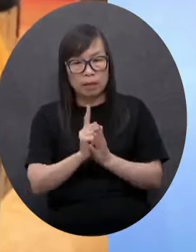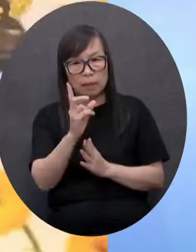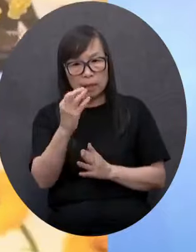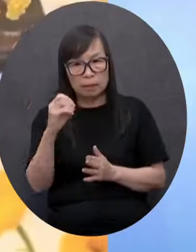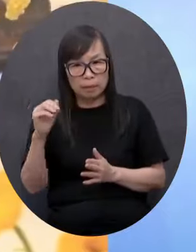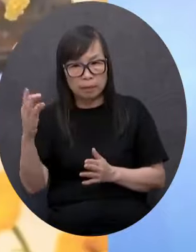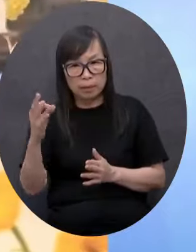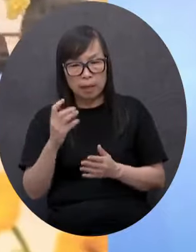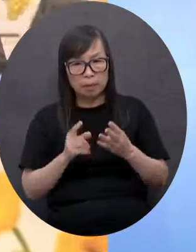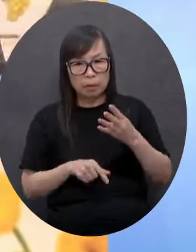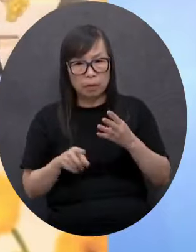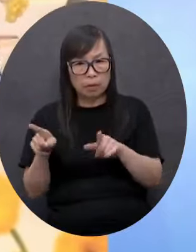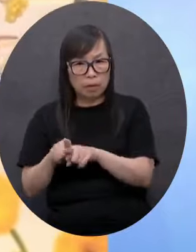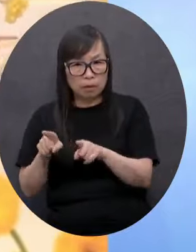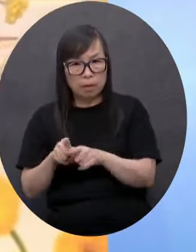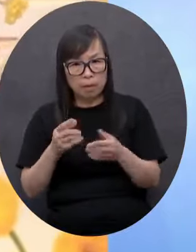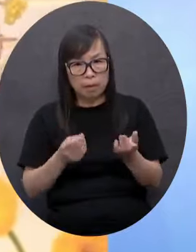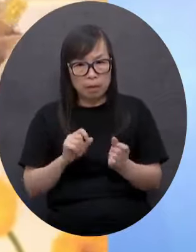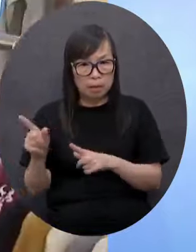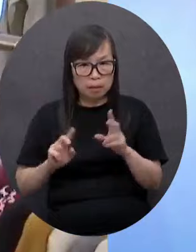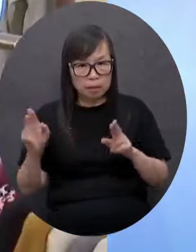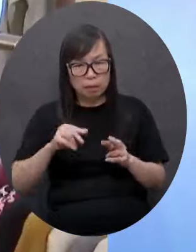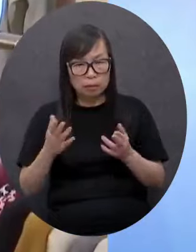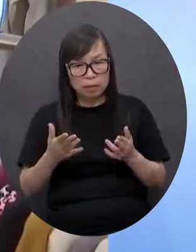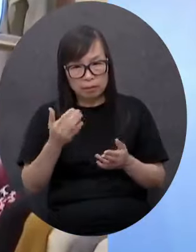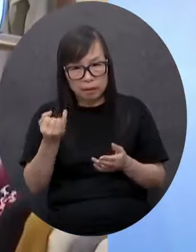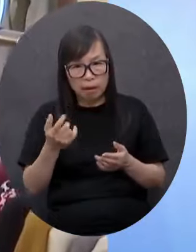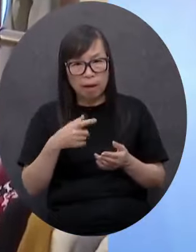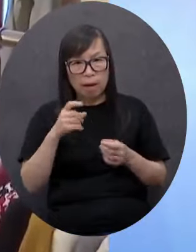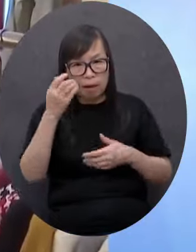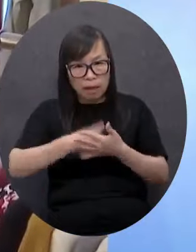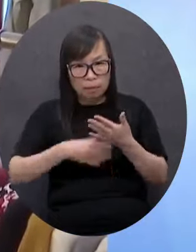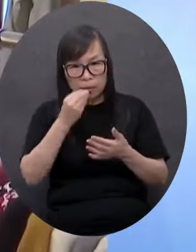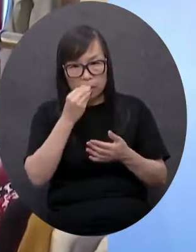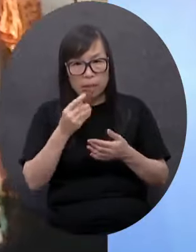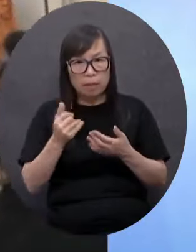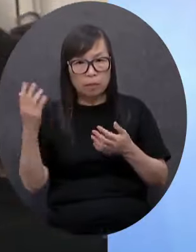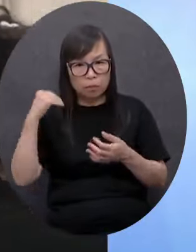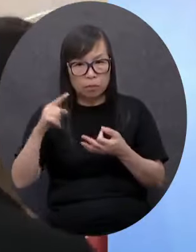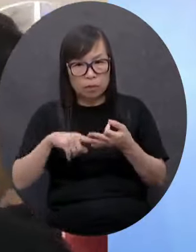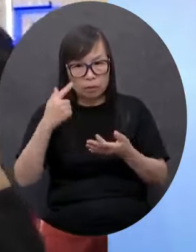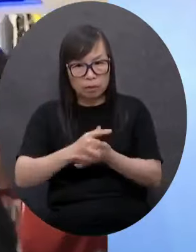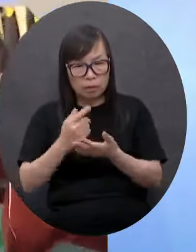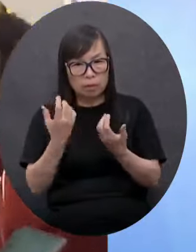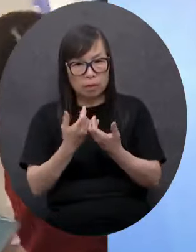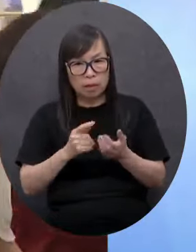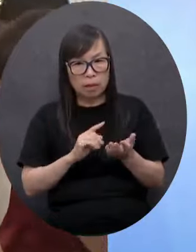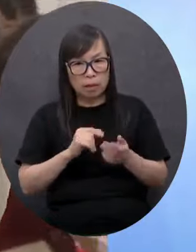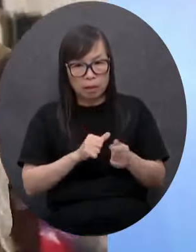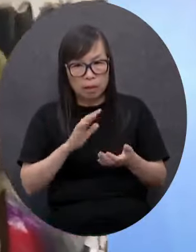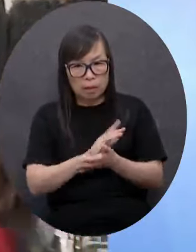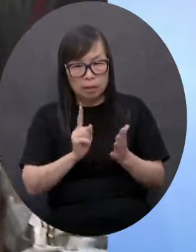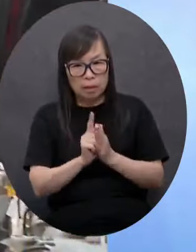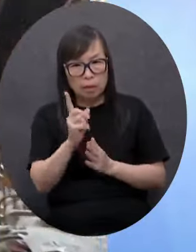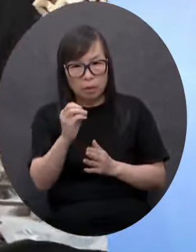0.3%， 和4月相同，比市場預期差。扣除食品和能源價格的核心指數按年升